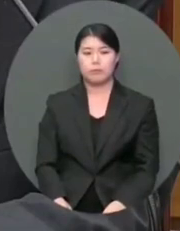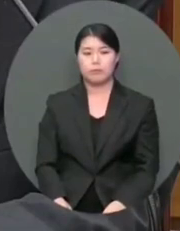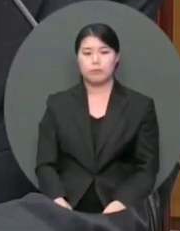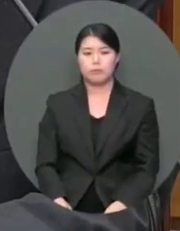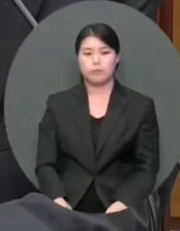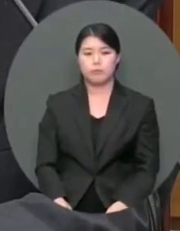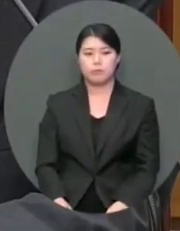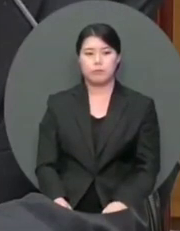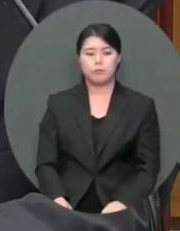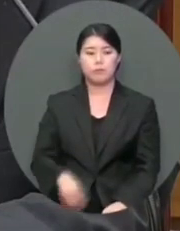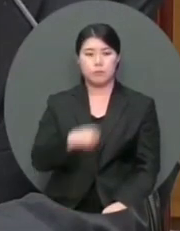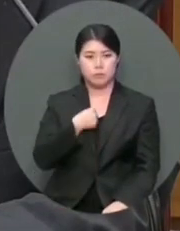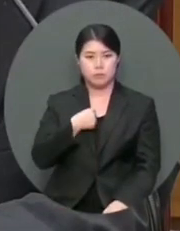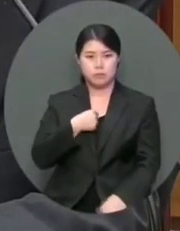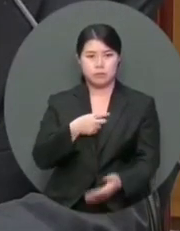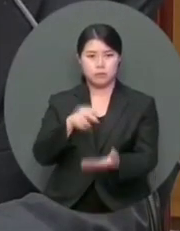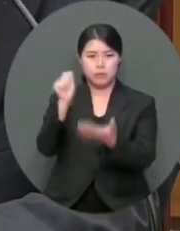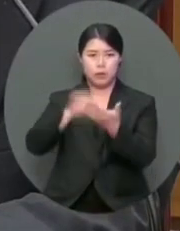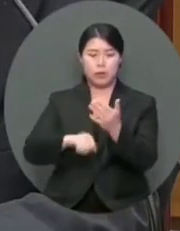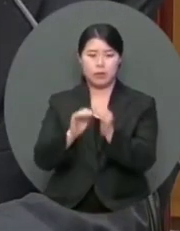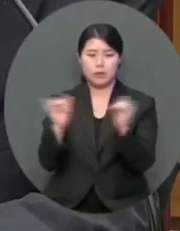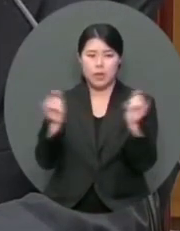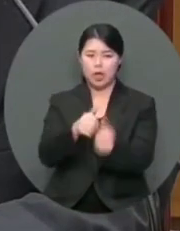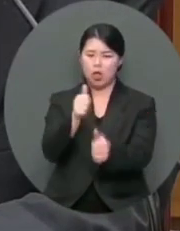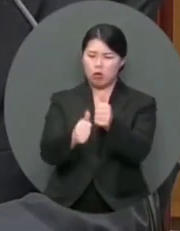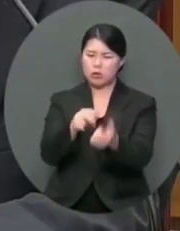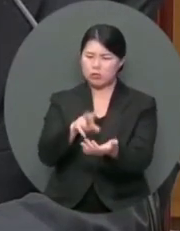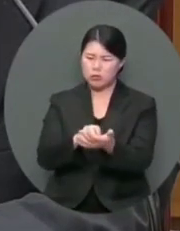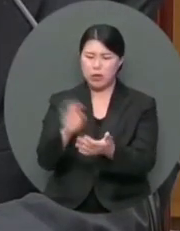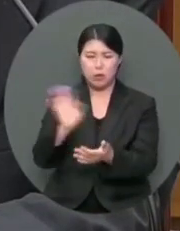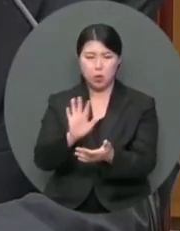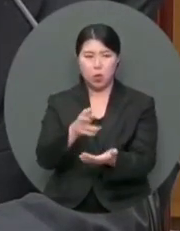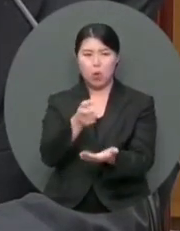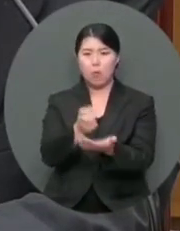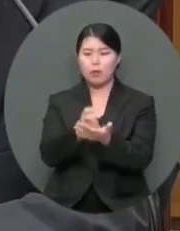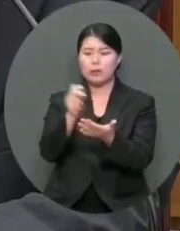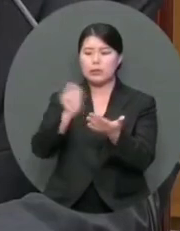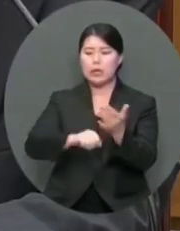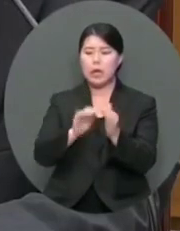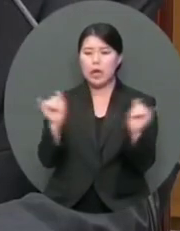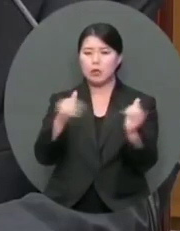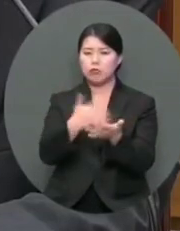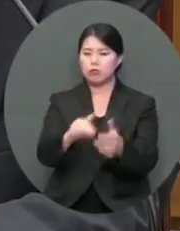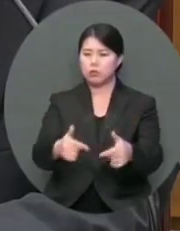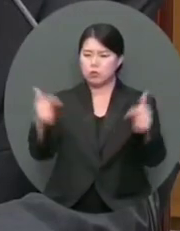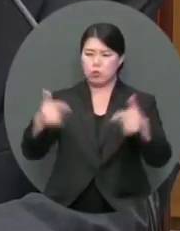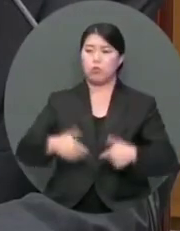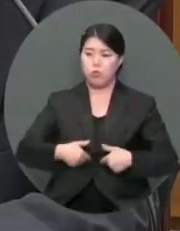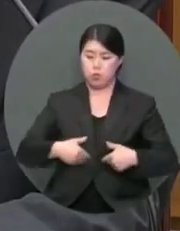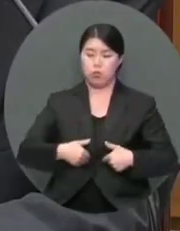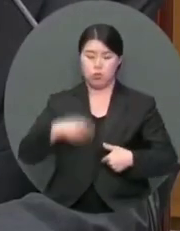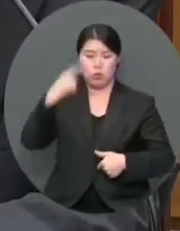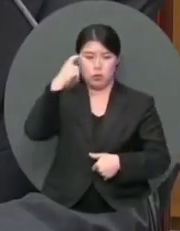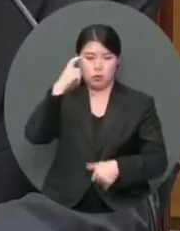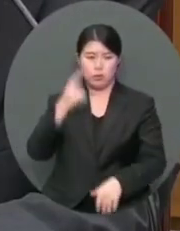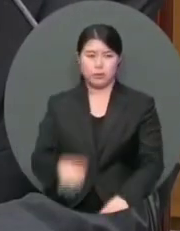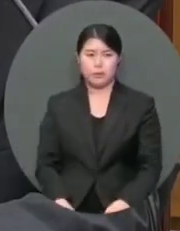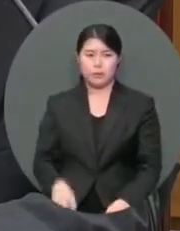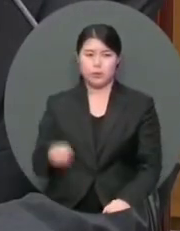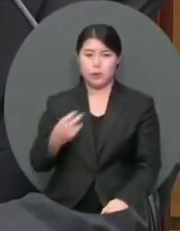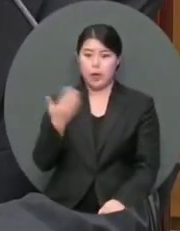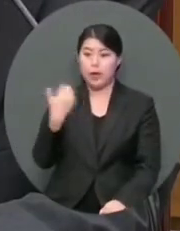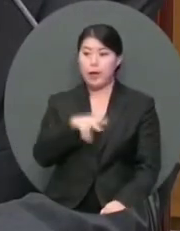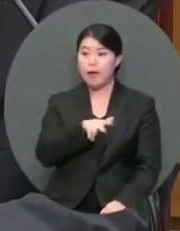저는 이거는 판사 경쟁 구조로 해결할 문제가 아니라 판사 수 증원으로 해야 되고 아까 또 어떤